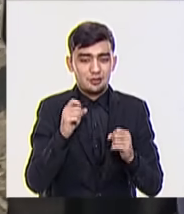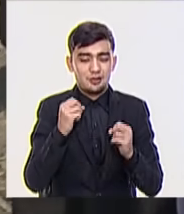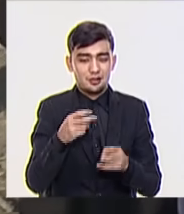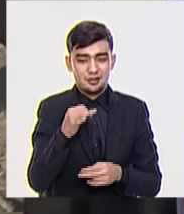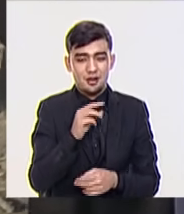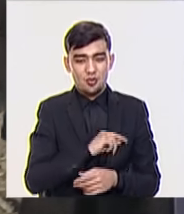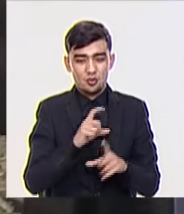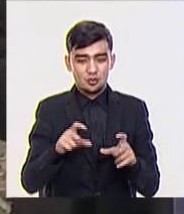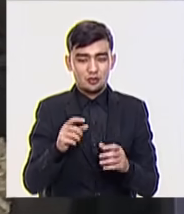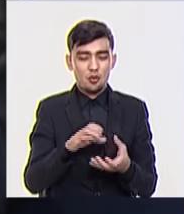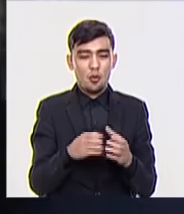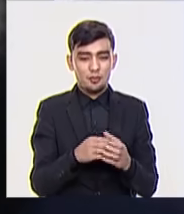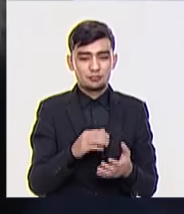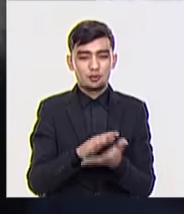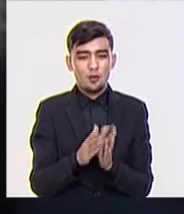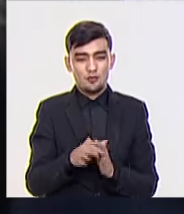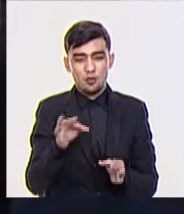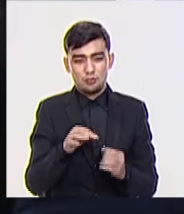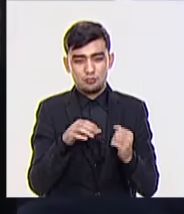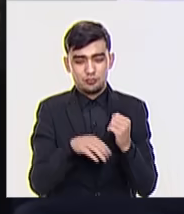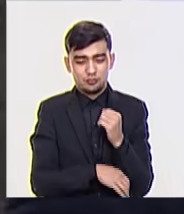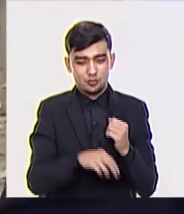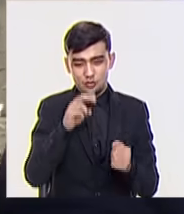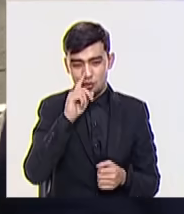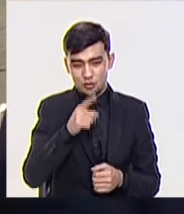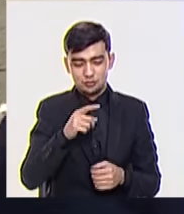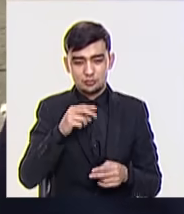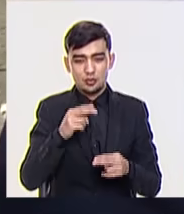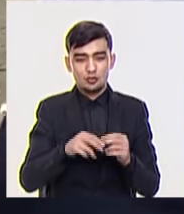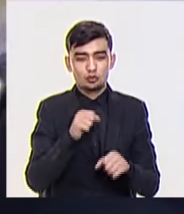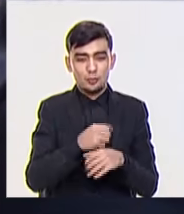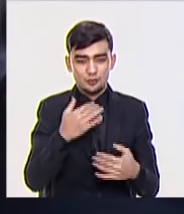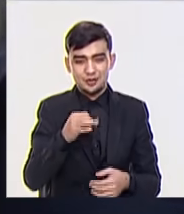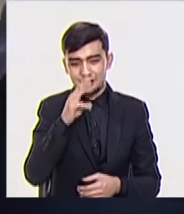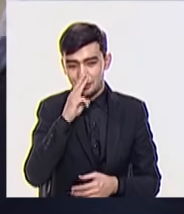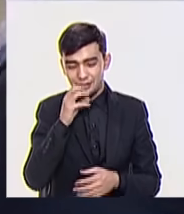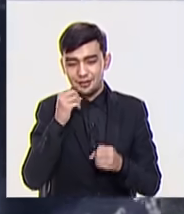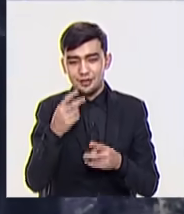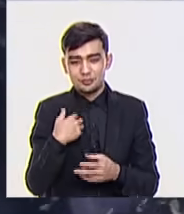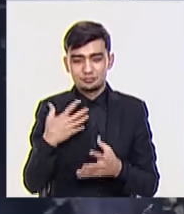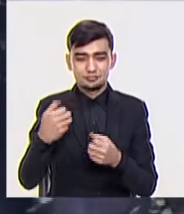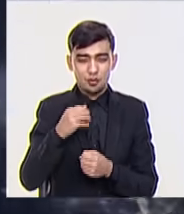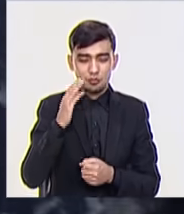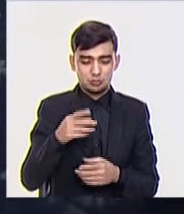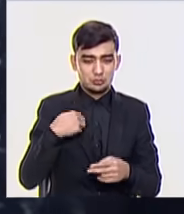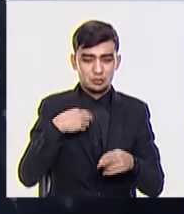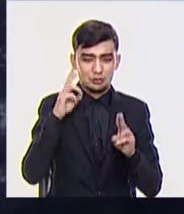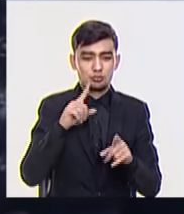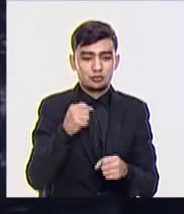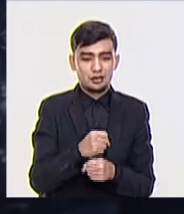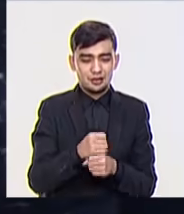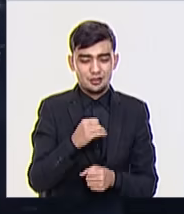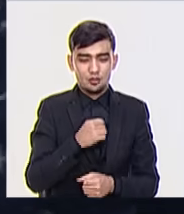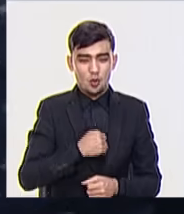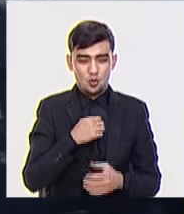компания жұмысшылармен келісім шартты жылдың соңында тоқтатқан. Енді олар төлемдері мен еңбек ақыларын қалай өндіріп аларларын білмейді ал. Наразы